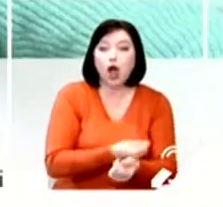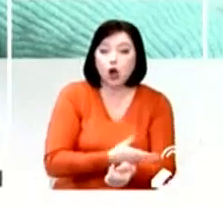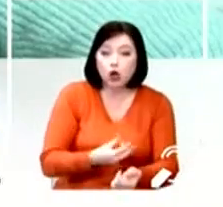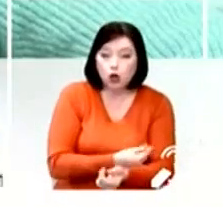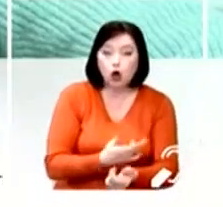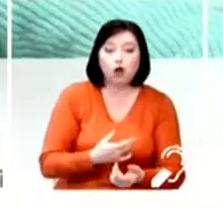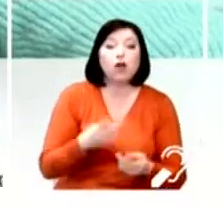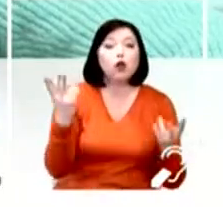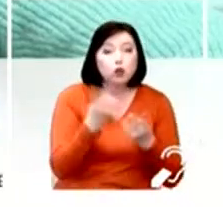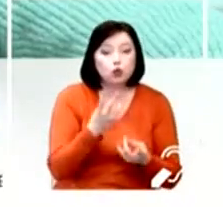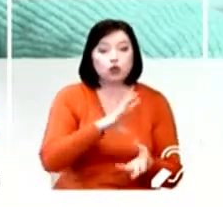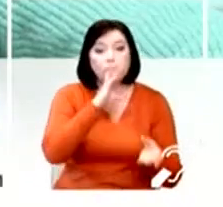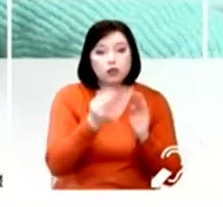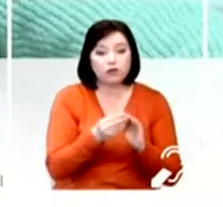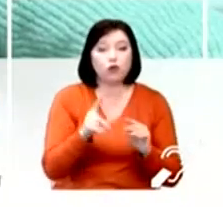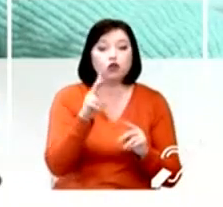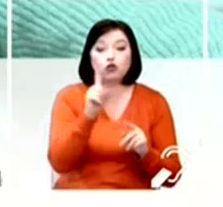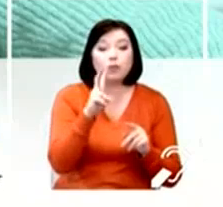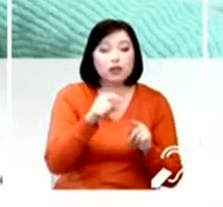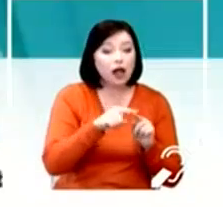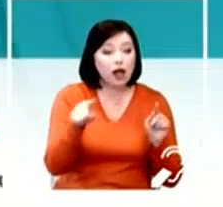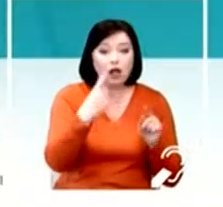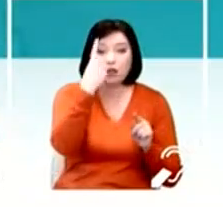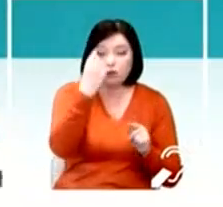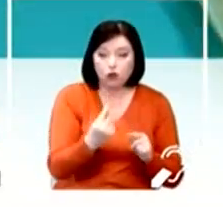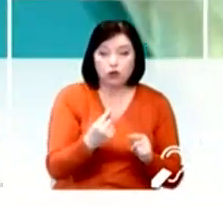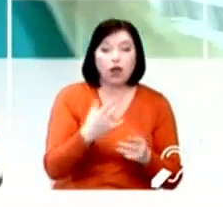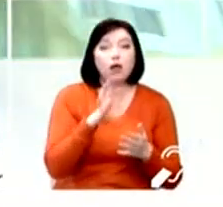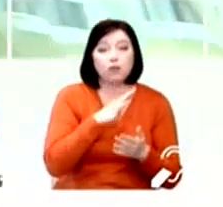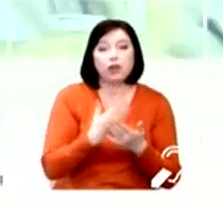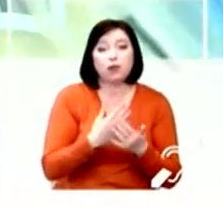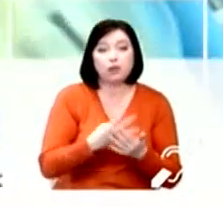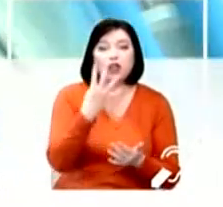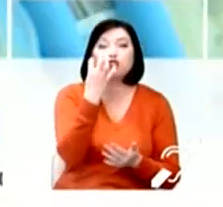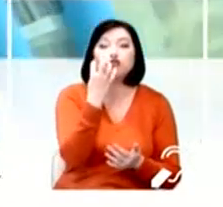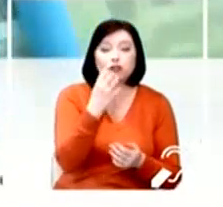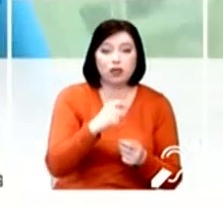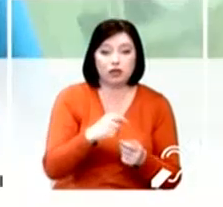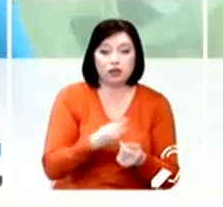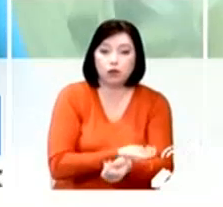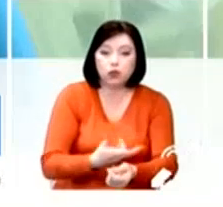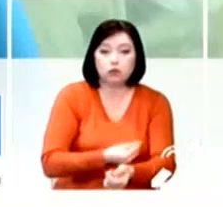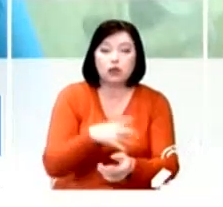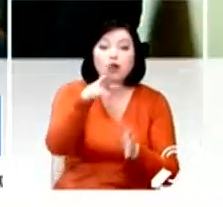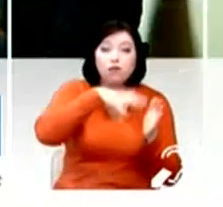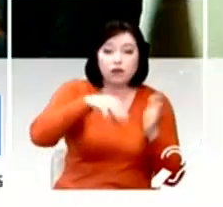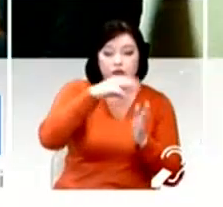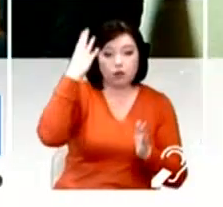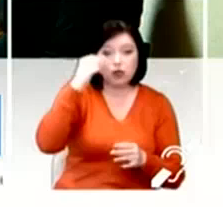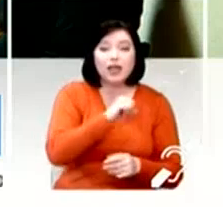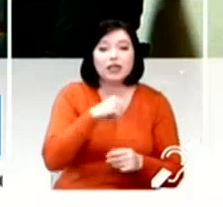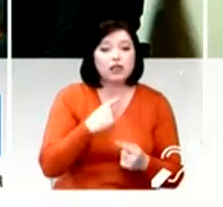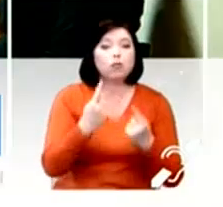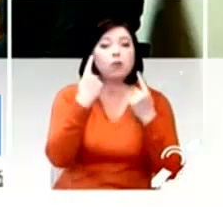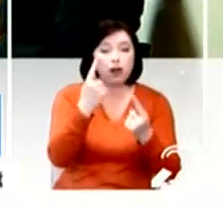produse sanguine, ar fi nevoie ca pe parcursul unei zile să se facă aproximativ 400 de donări în toată țara. Cea mai mare cantitate